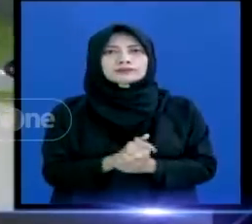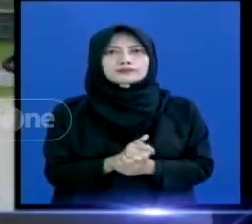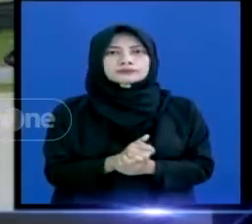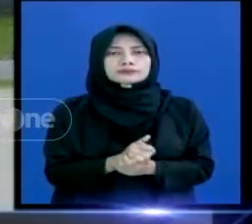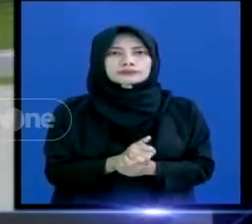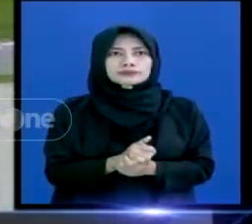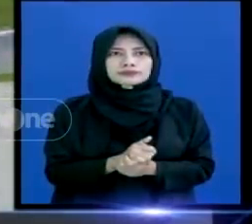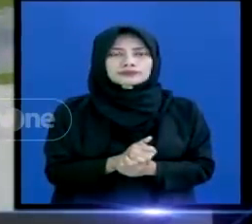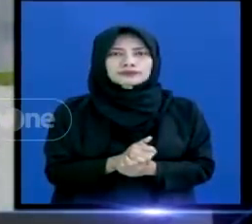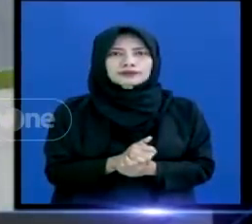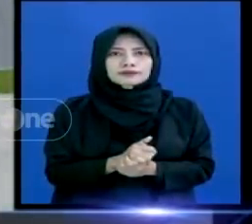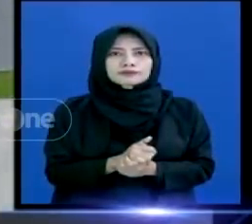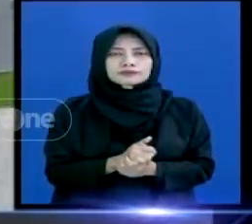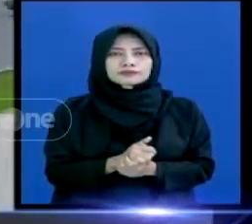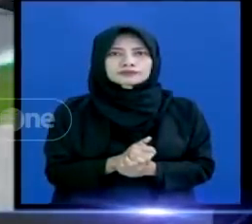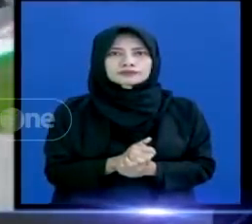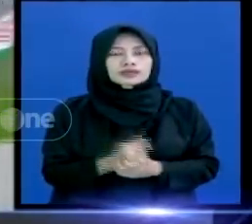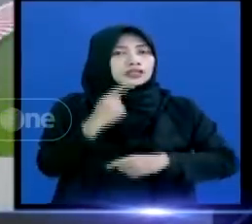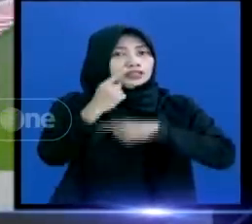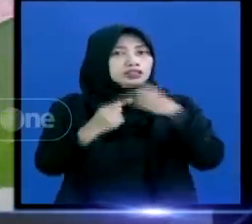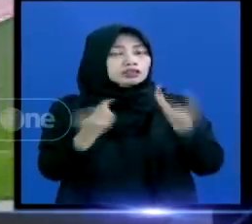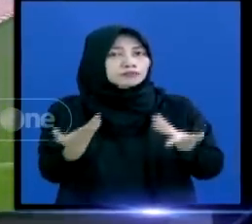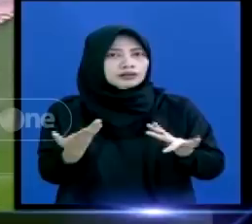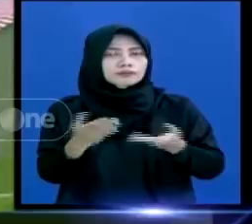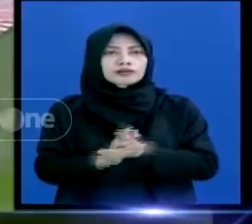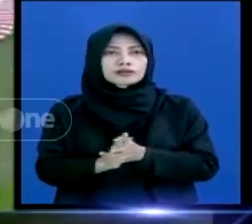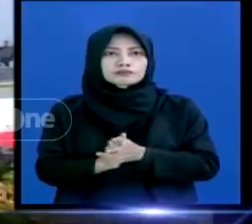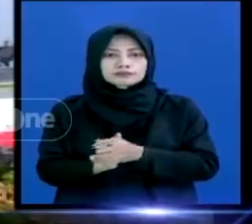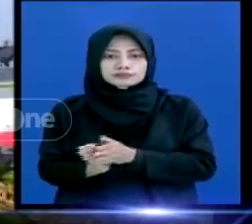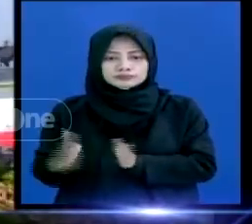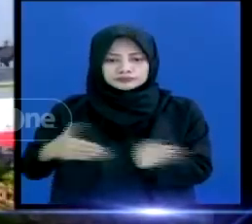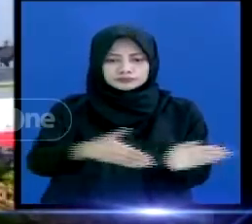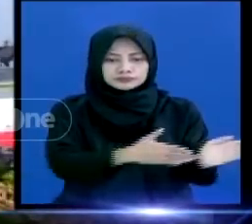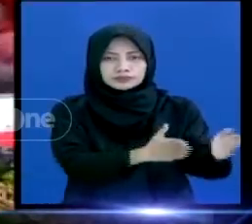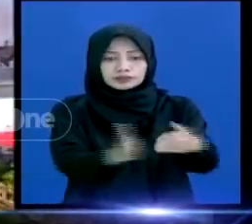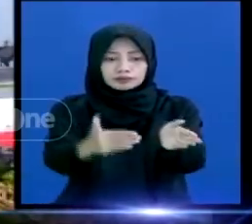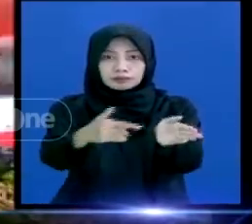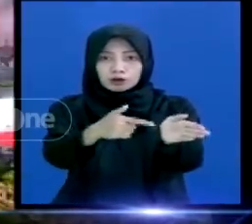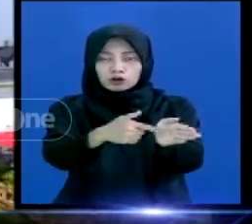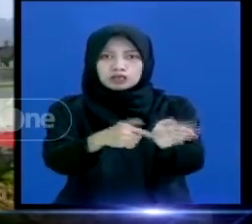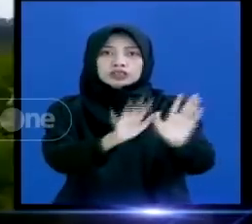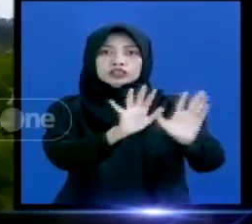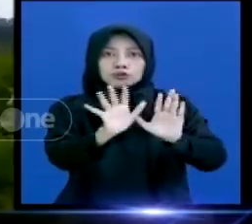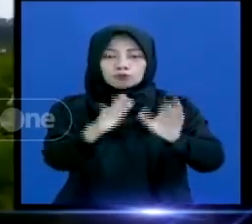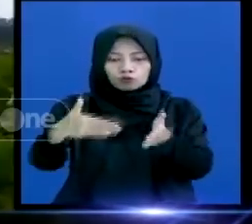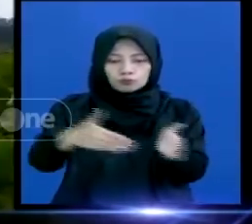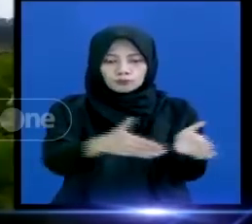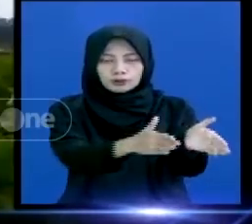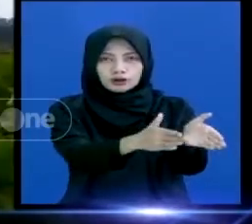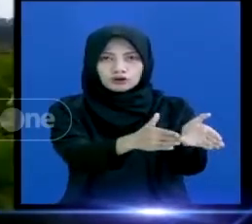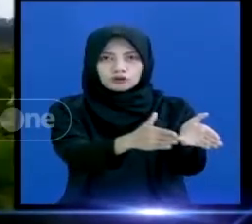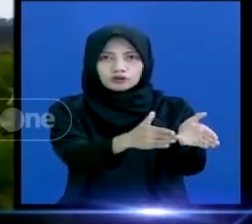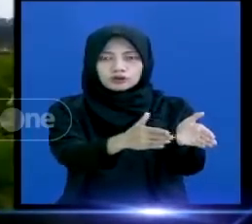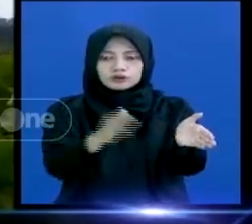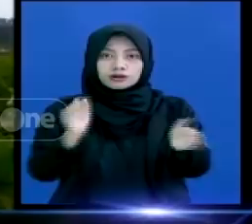Di saat melintasi tikungan ke-10, pembalap berusia 20 tahun itu kehilangan kendali dan kemudian